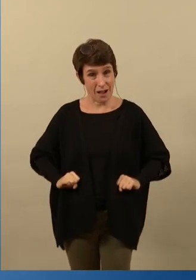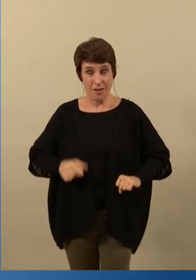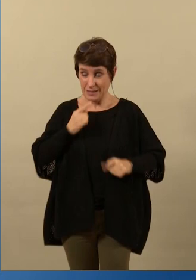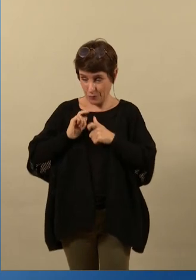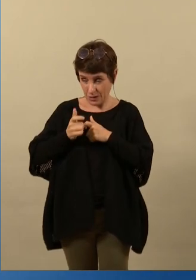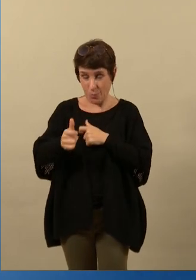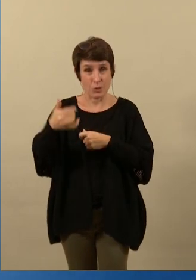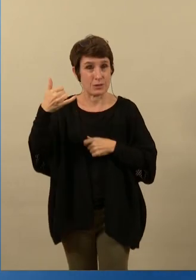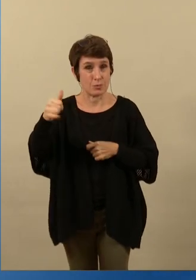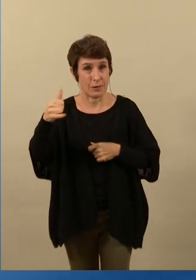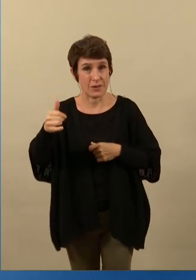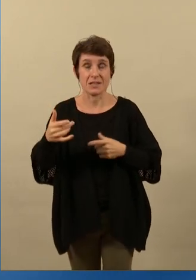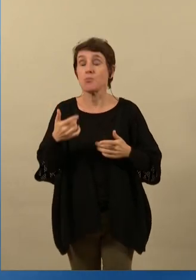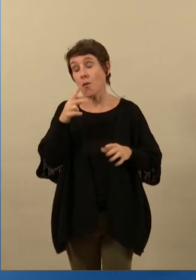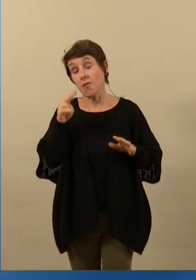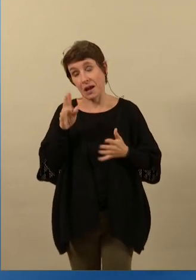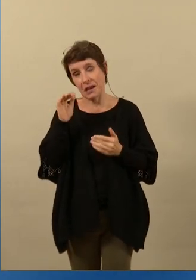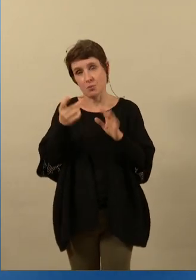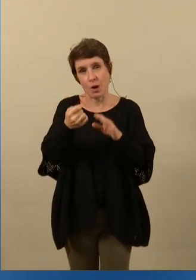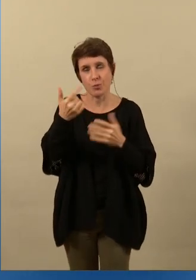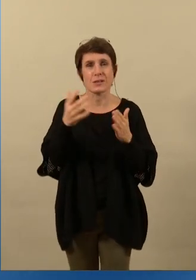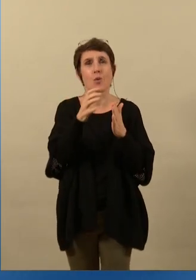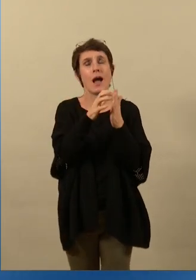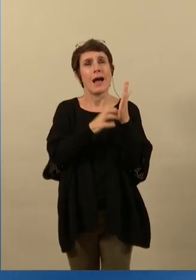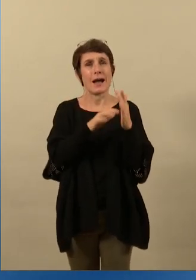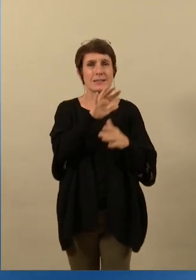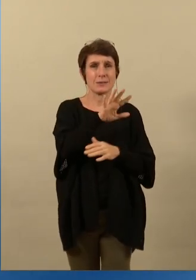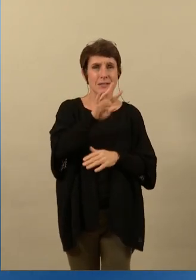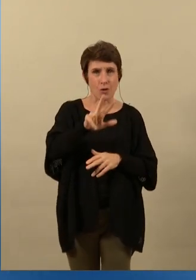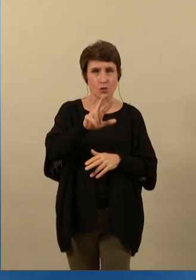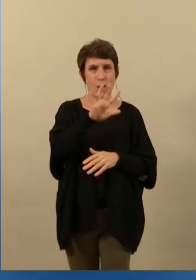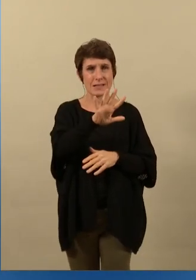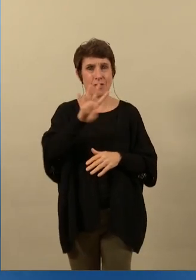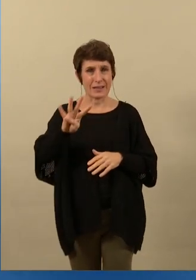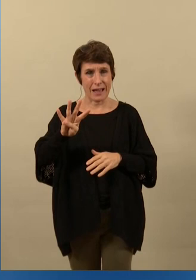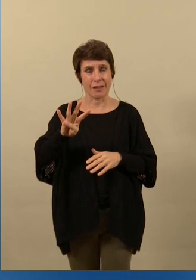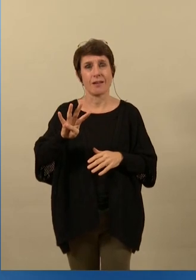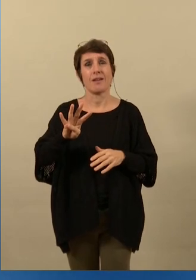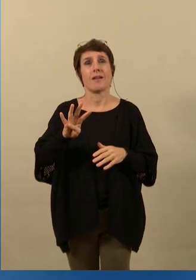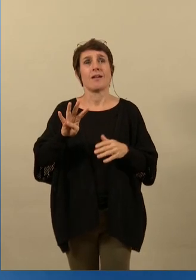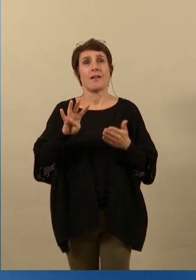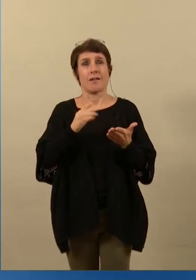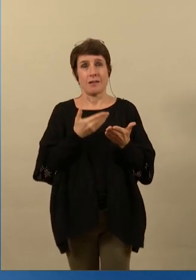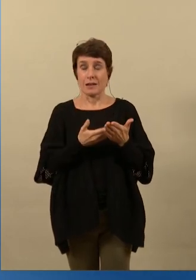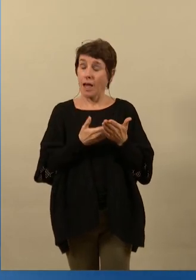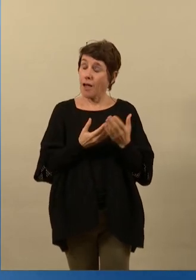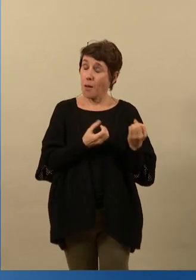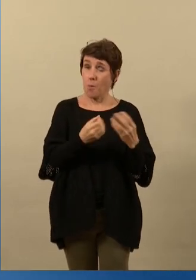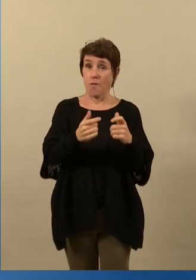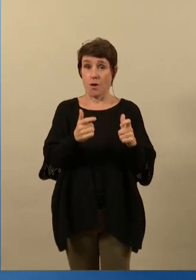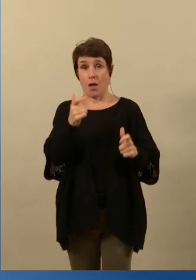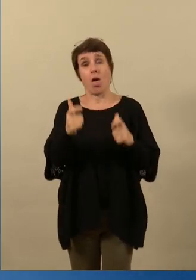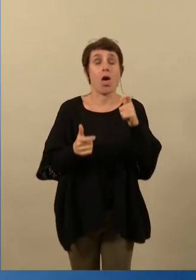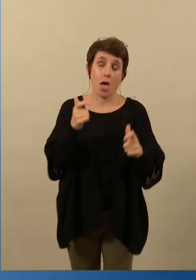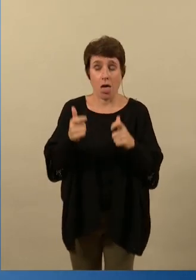si nous avons que peu d'espoir ce sont les articles 53 et 54 qui mettent fortement à mal c'est un eufhémisme l'accès